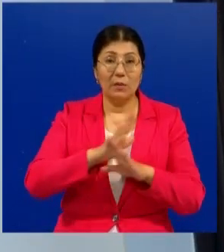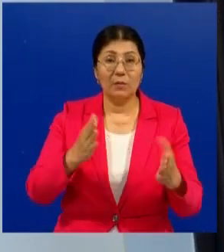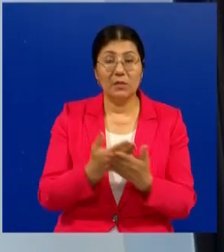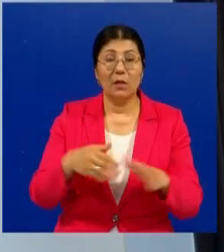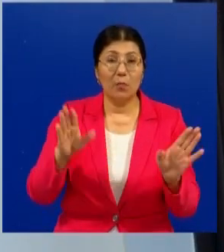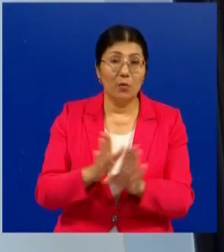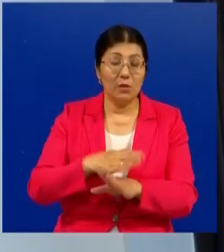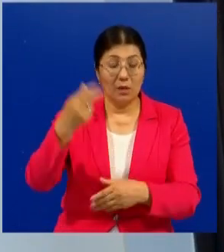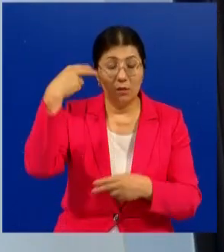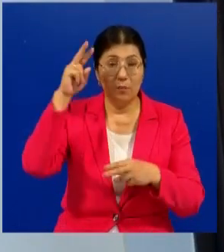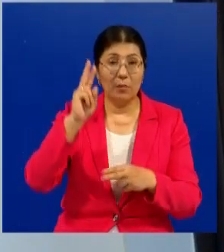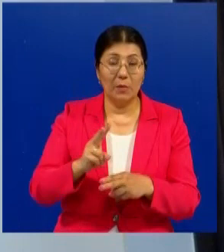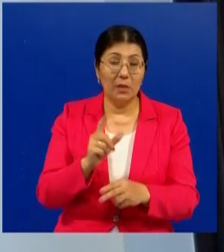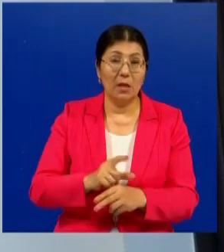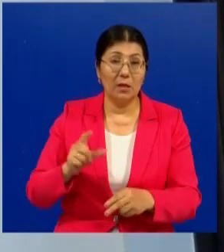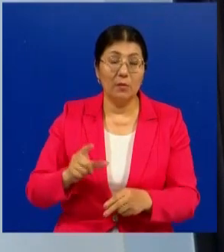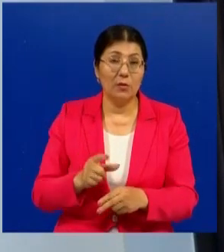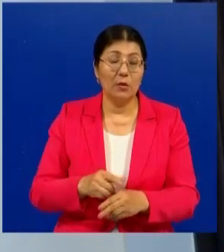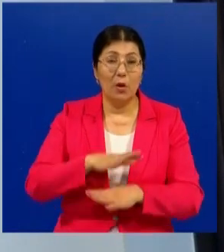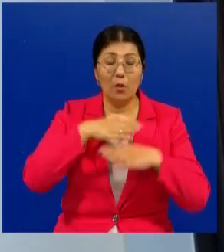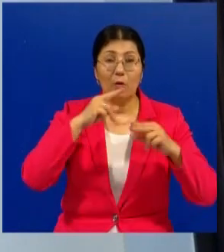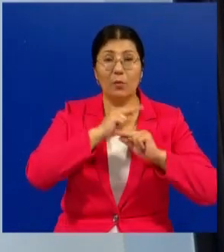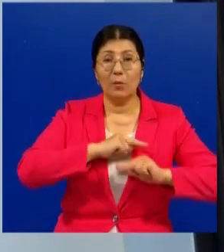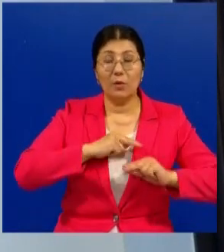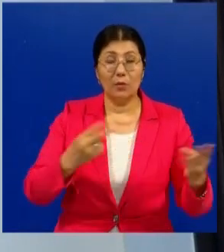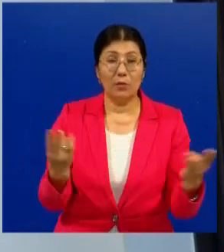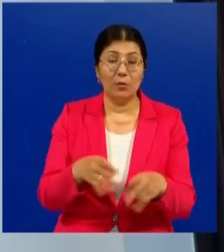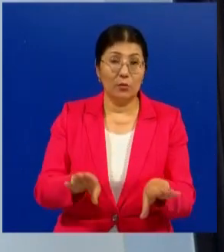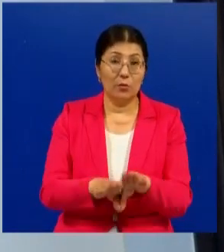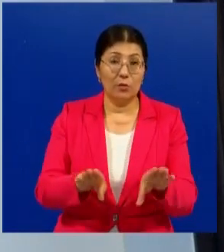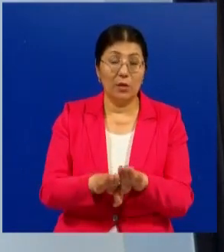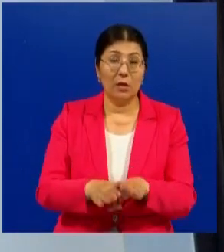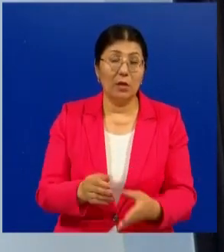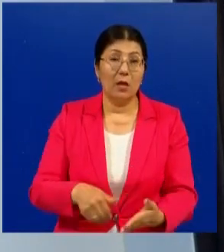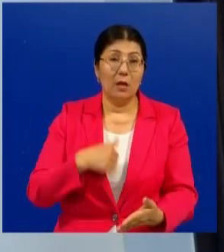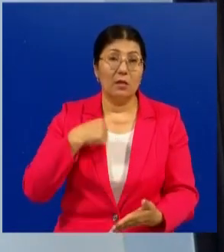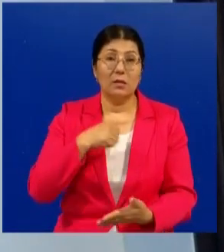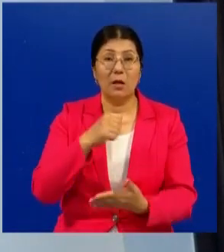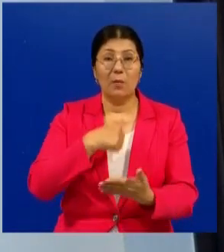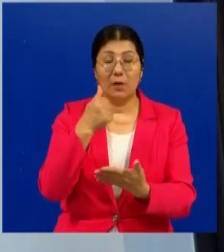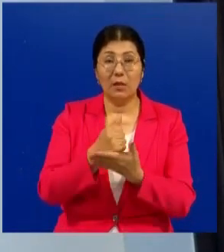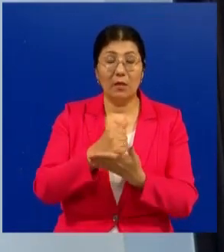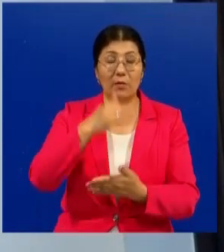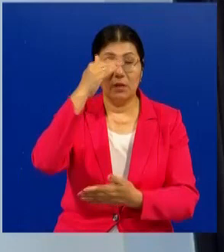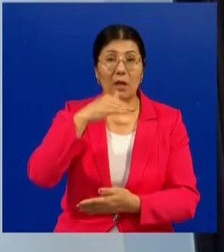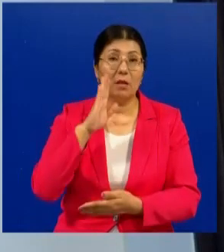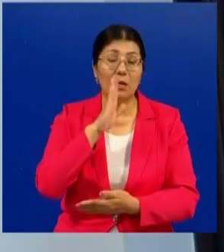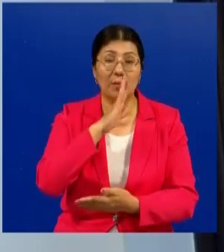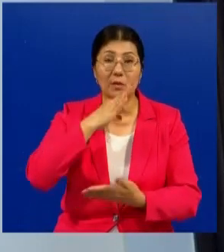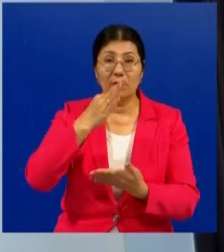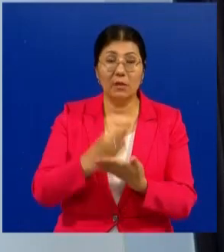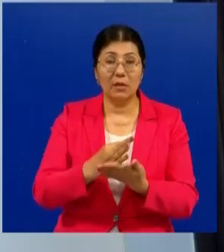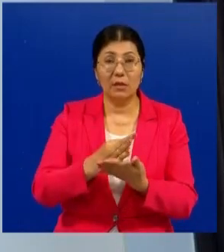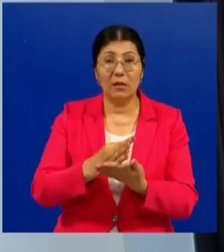өте шебер үйрену үшін де көп тер төгу керек. Сондықтан ең бастысы ата-ана жауапкершілігі, ата-аналардың осы мәселеге